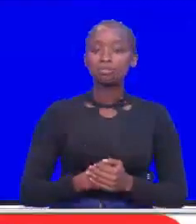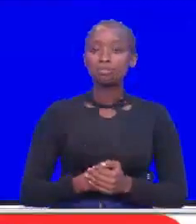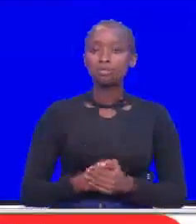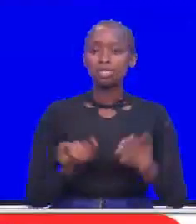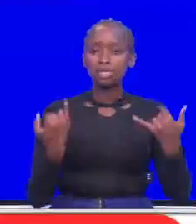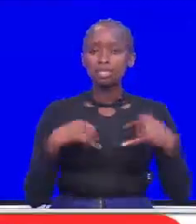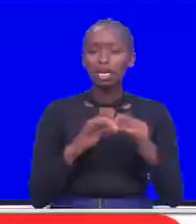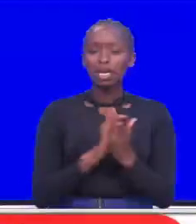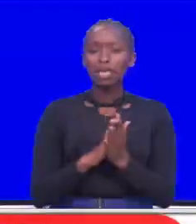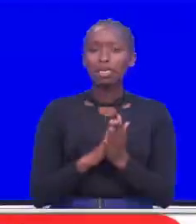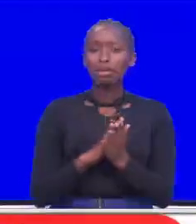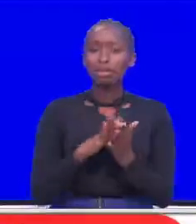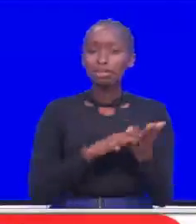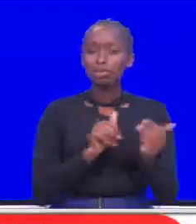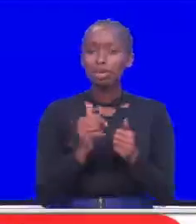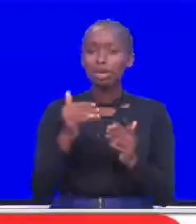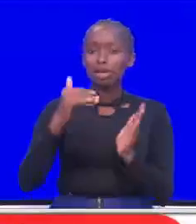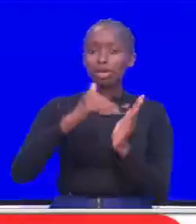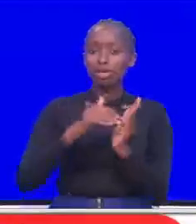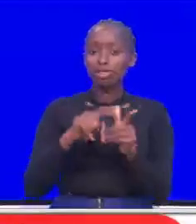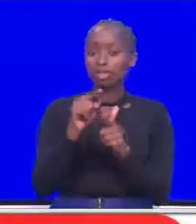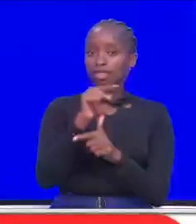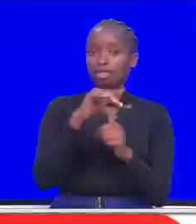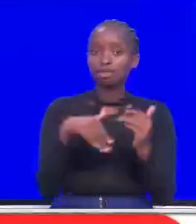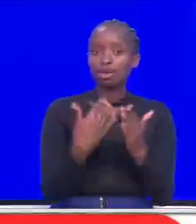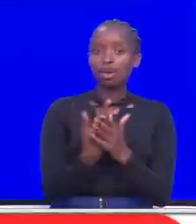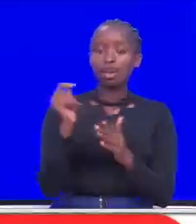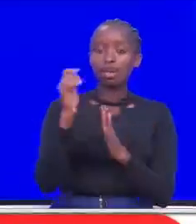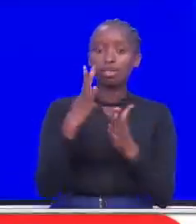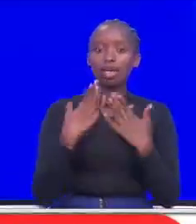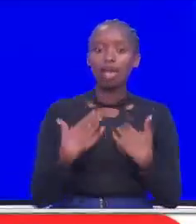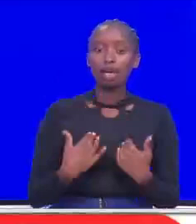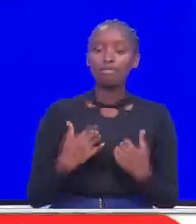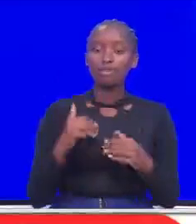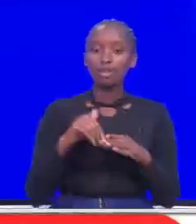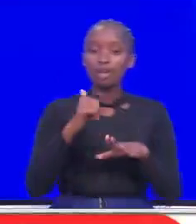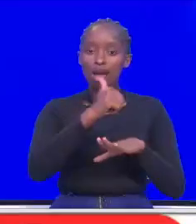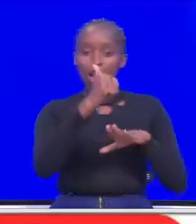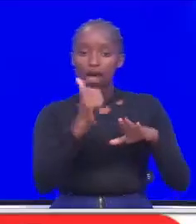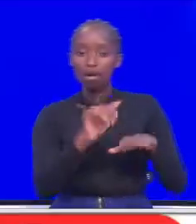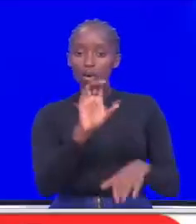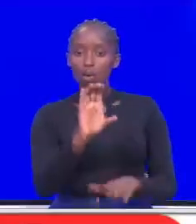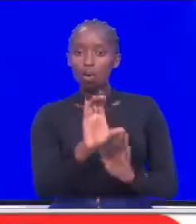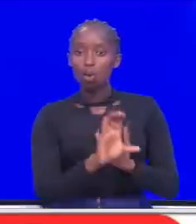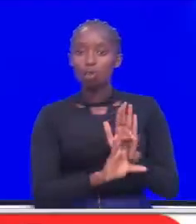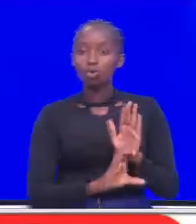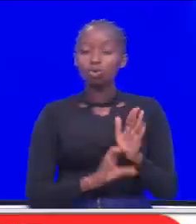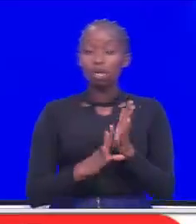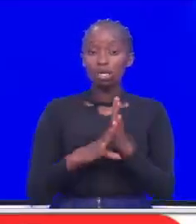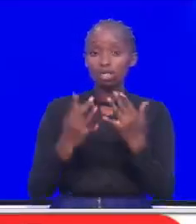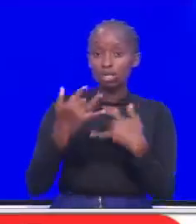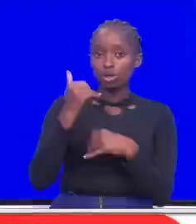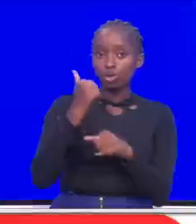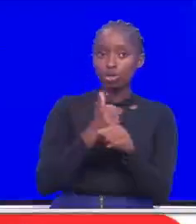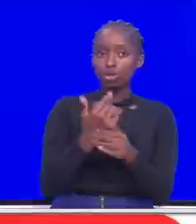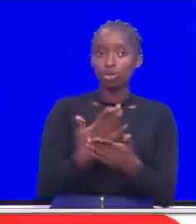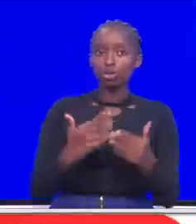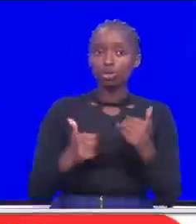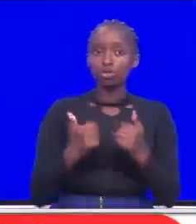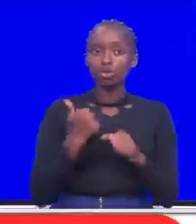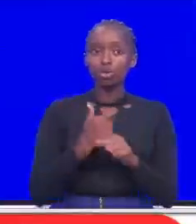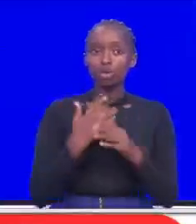tena, wananchi wa Kenya wako na uhuru chini ya katiba kufanya yale ambayo mama kama